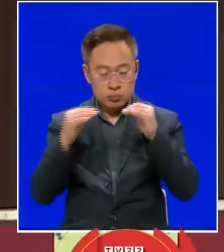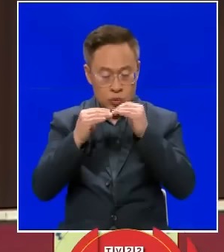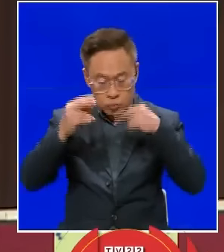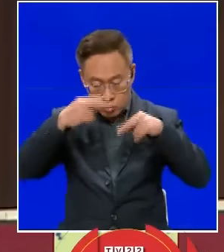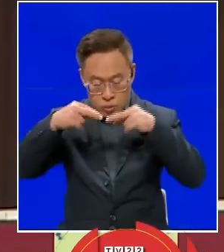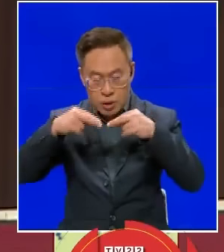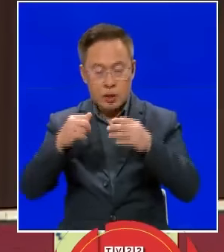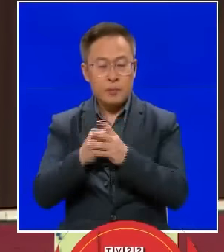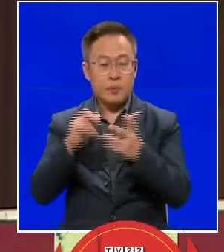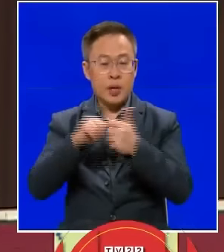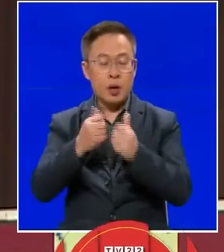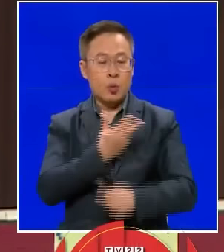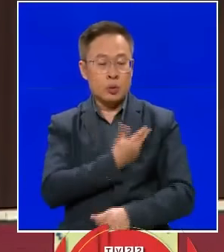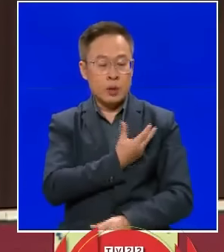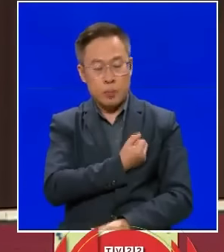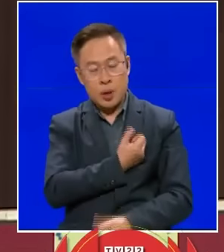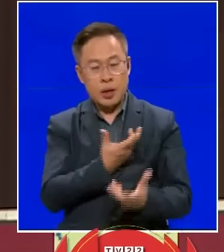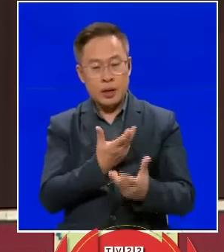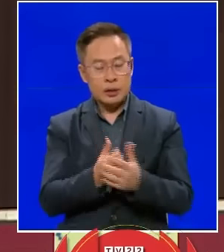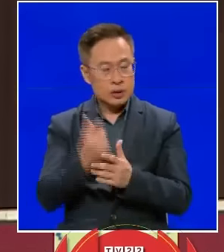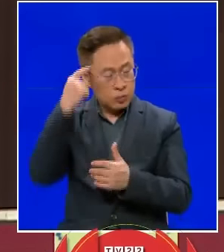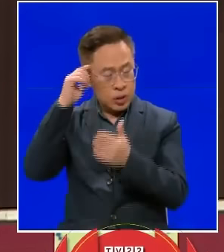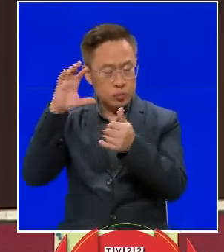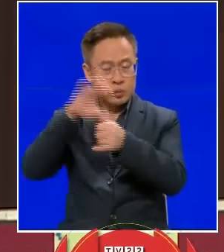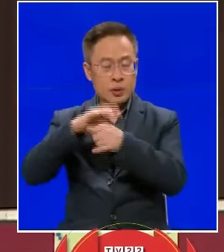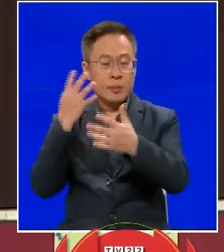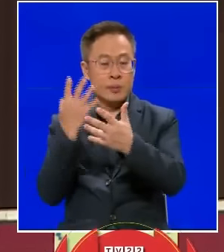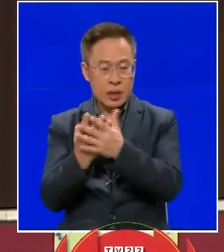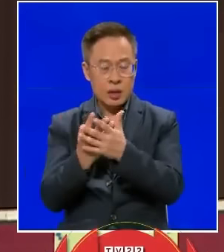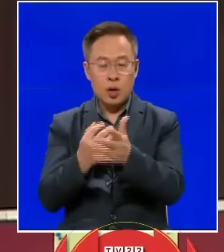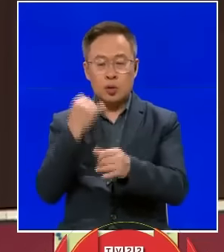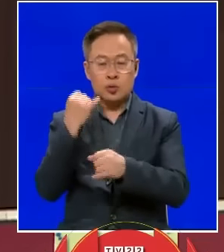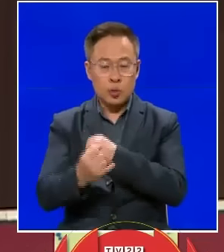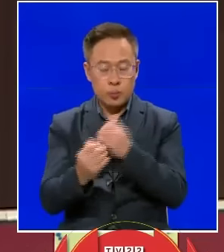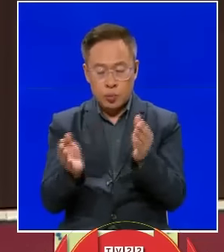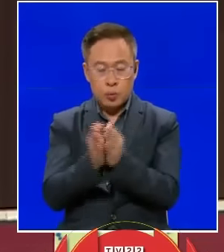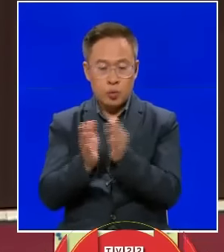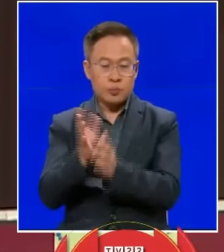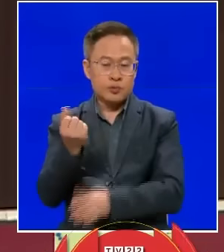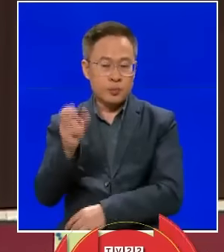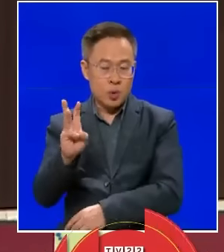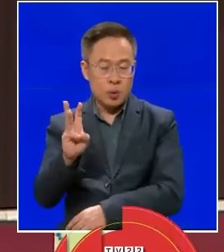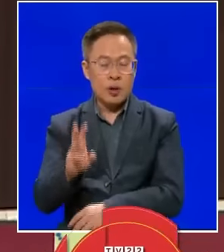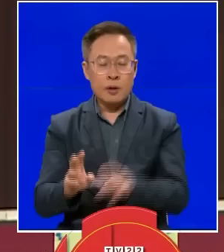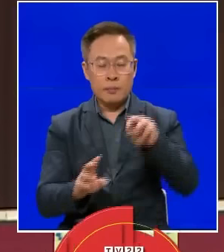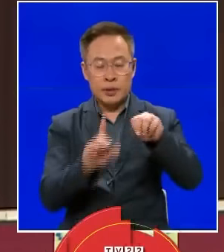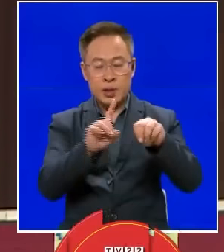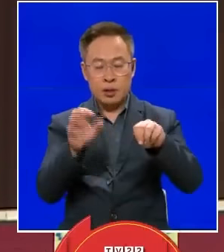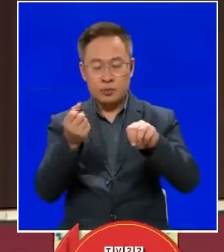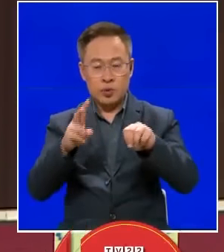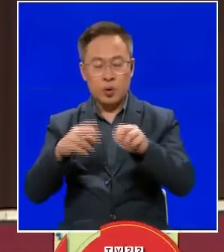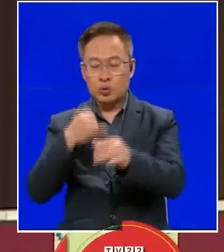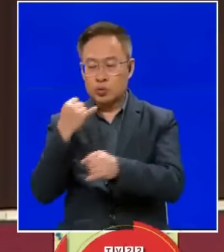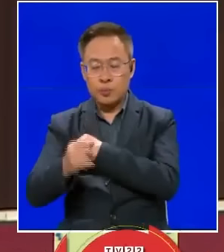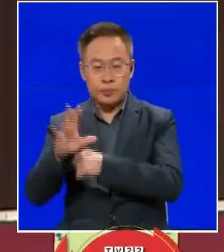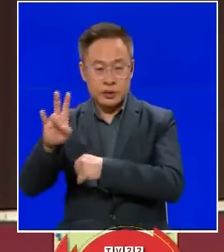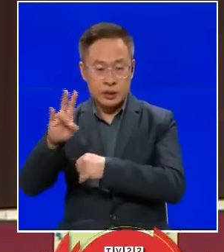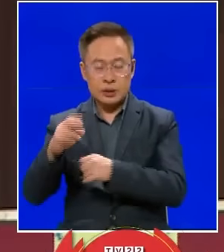ใจล้มเหลวก็เลยสรุปว่าการถูกคุมขังในคดีนี้สิ้นสุดแล้ว 16คนมาตรา 1127คนคดี